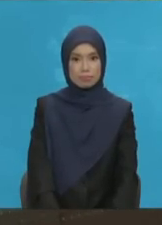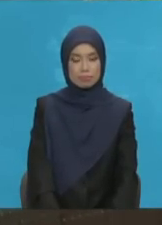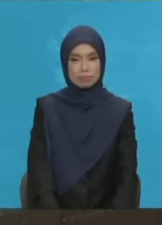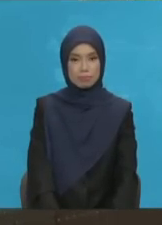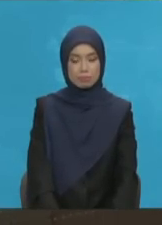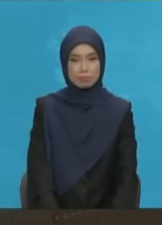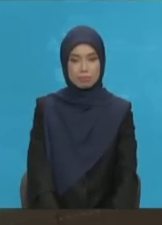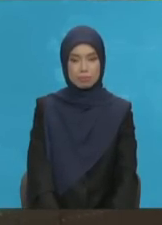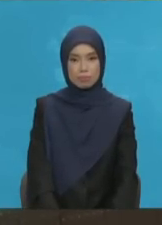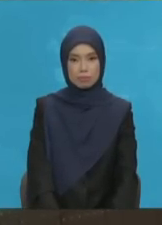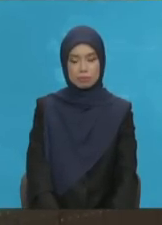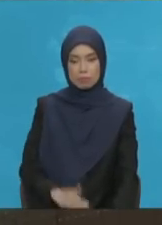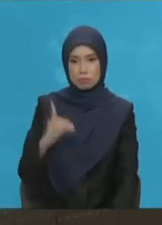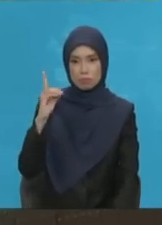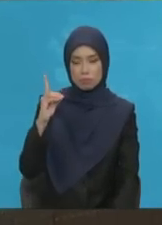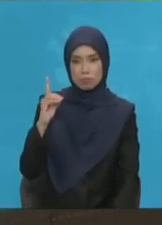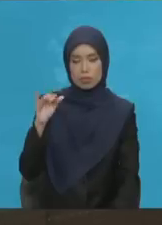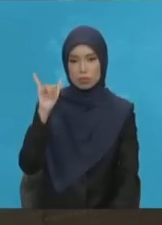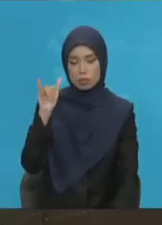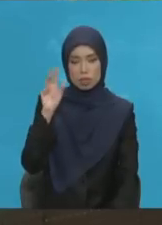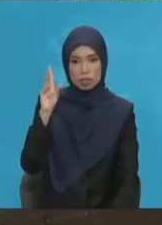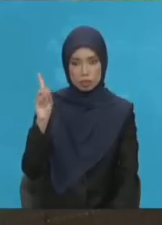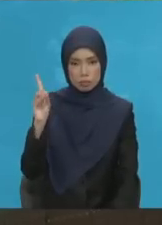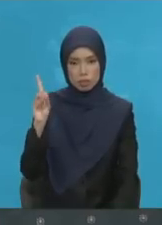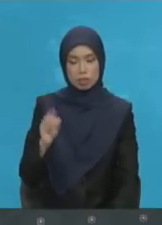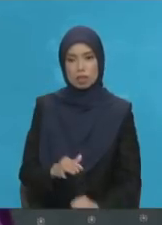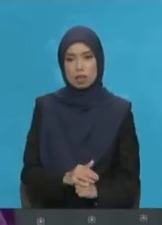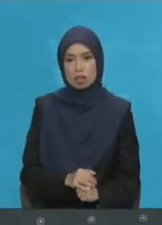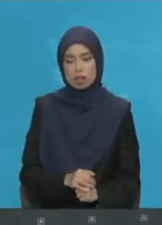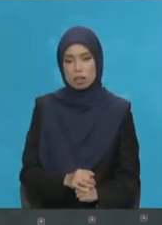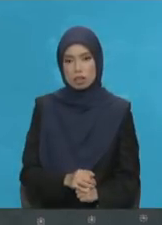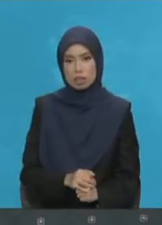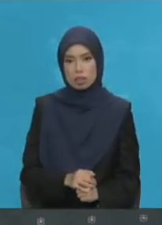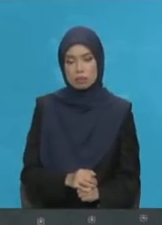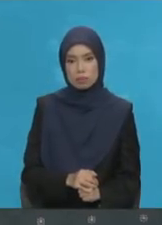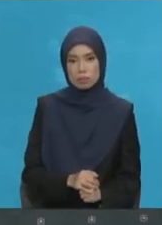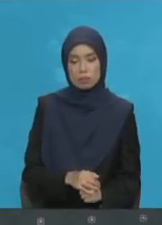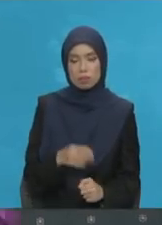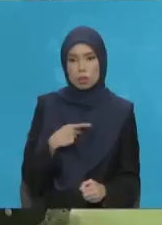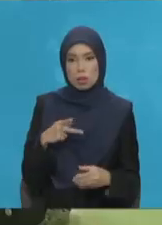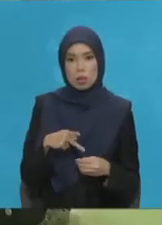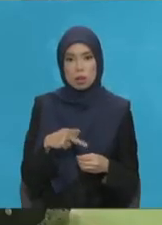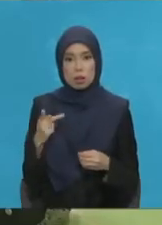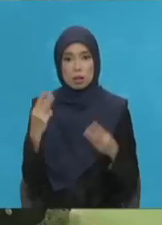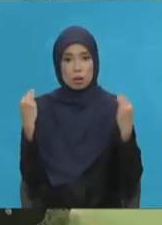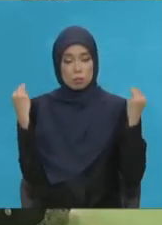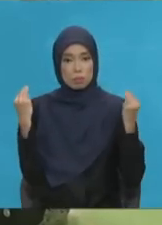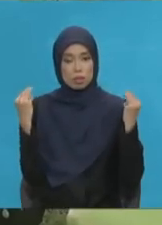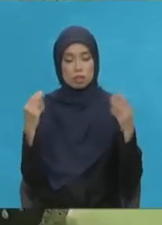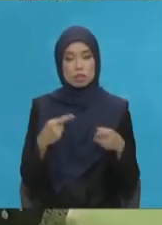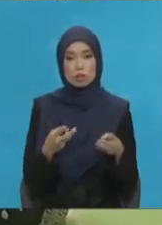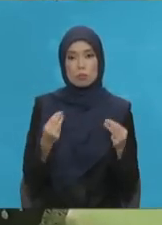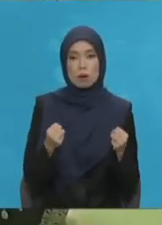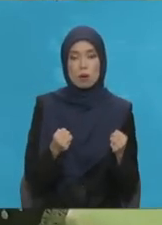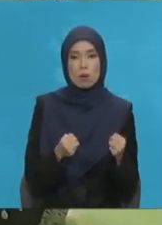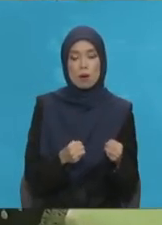yang dimuliakan behin orang kaya Johan pahlawan menjunjung anugraha keluar dari majelis menuju kedewan risepsi